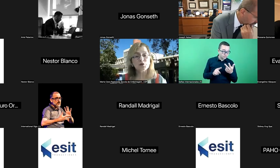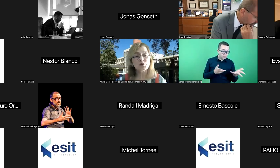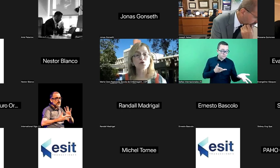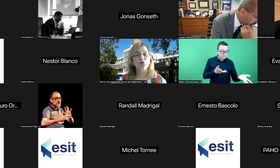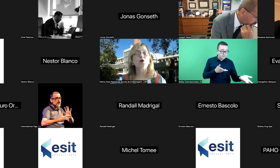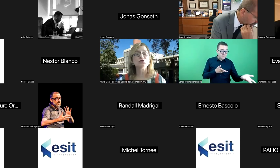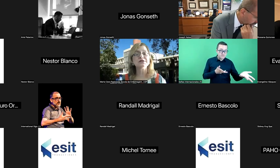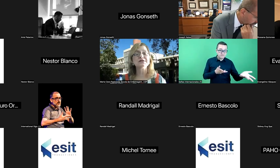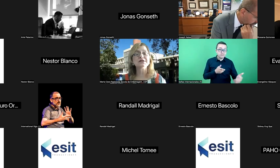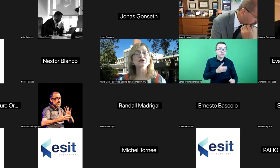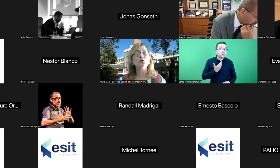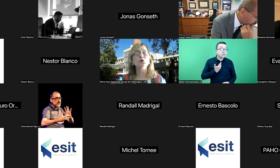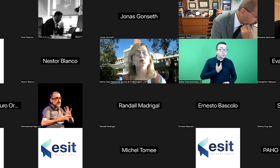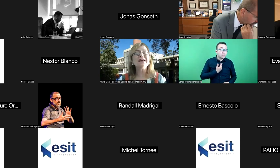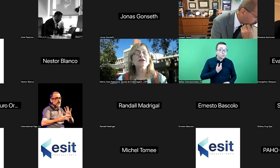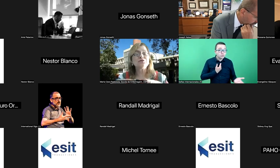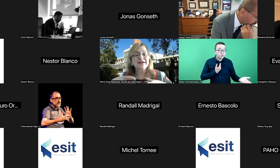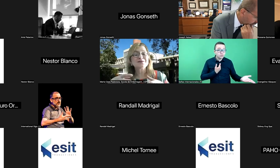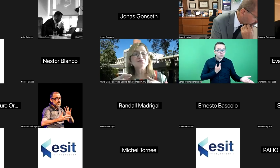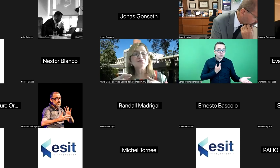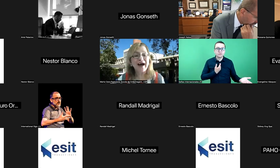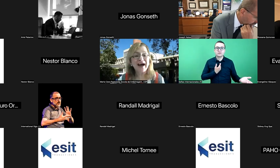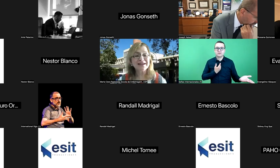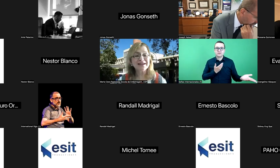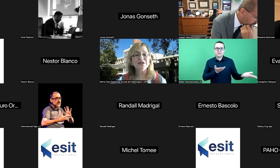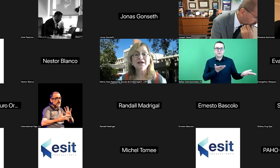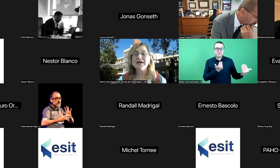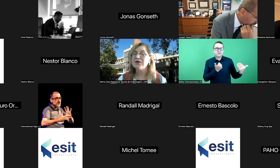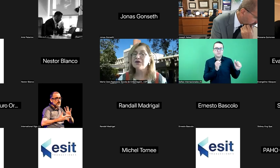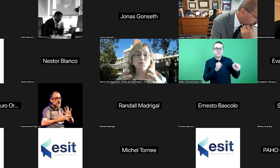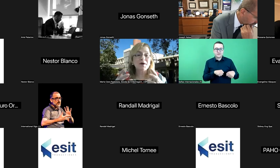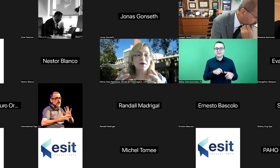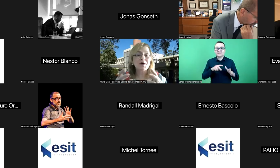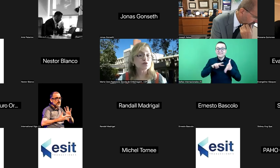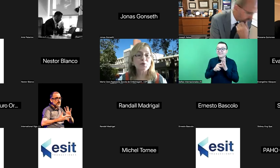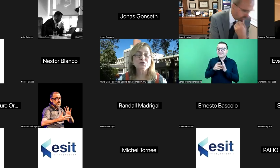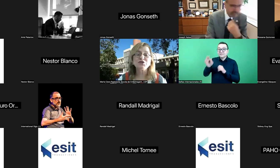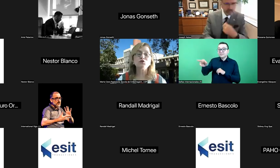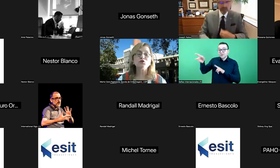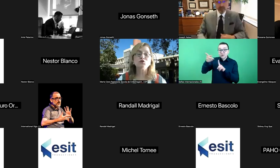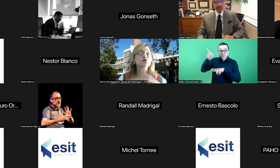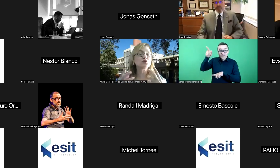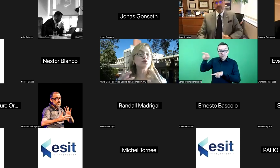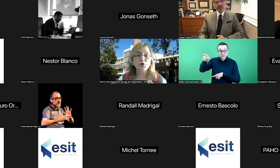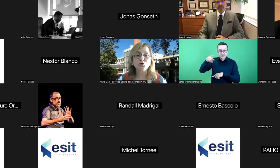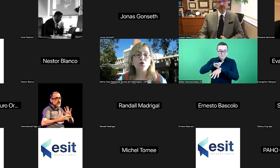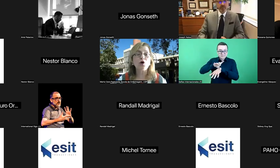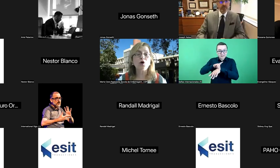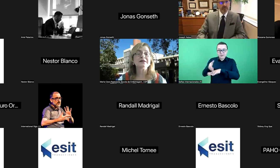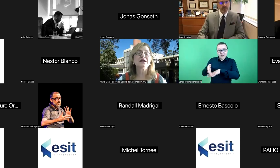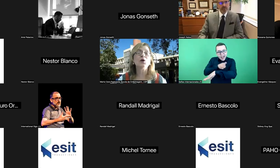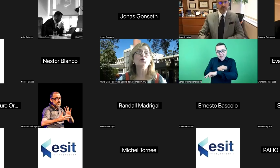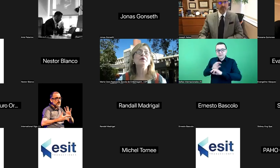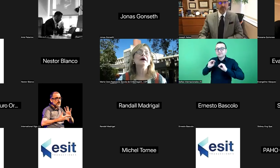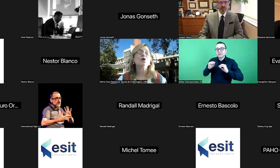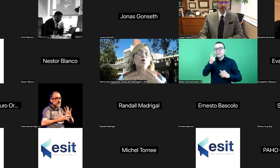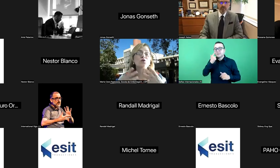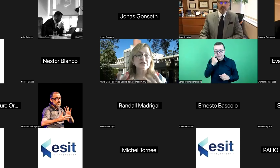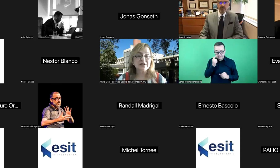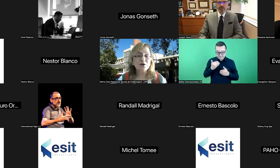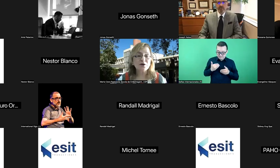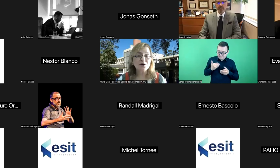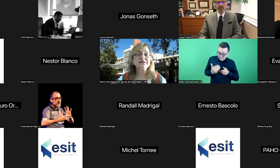doute. C'est-à-dire, lorsqu'on forme les professionnels, on doit inclure dans les protocoles d'enseignement cela. Il faut que l'on que cela